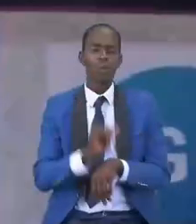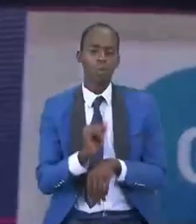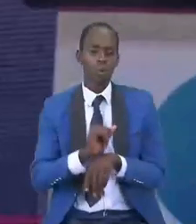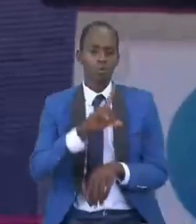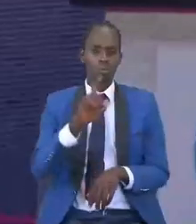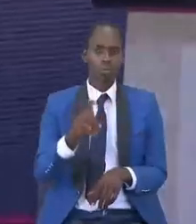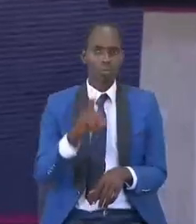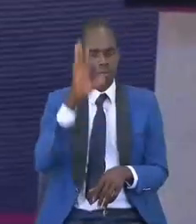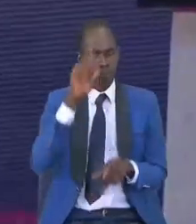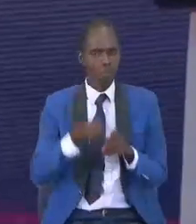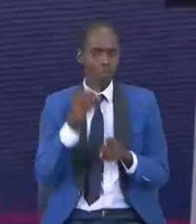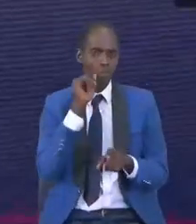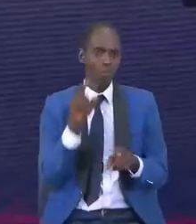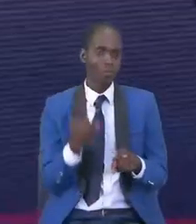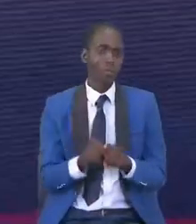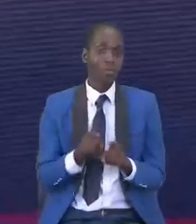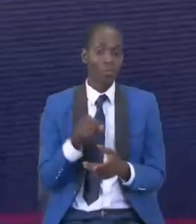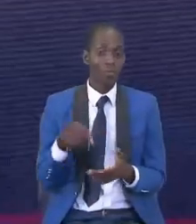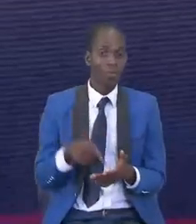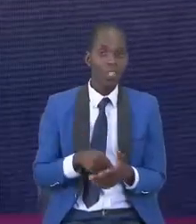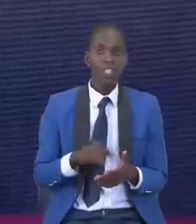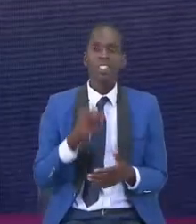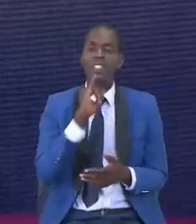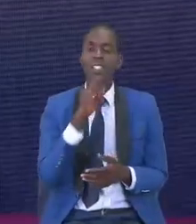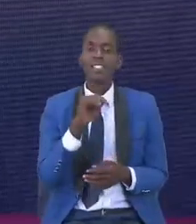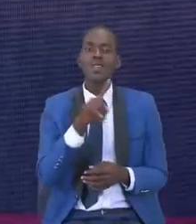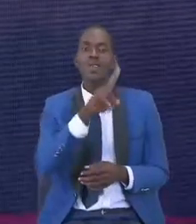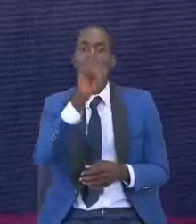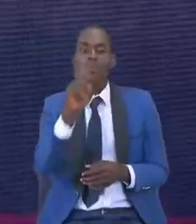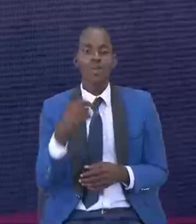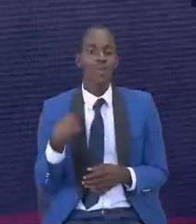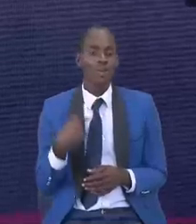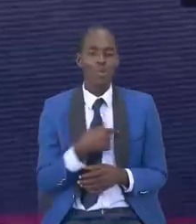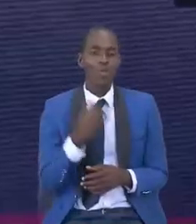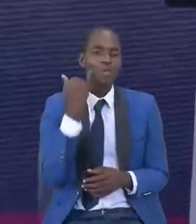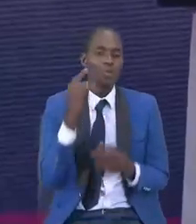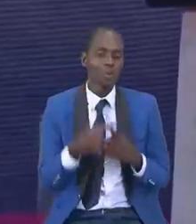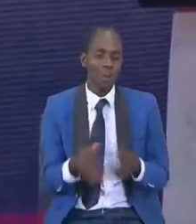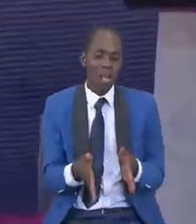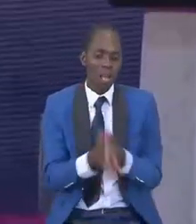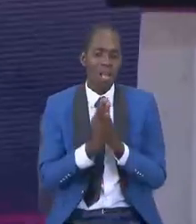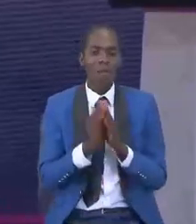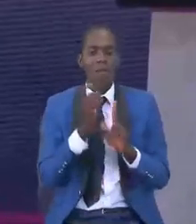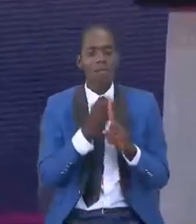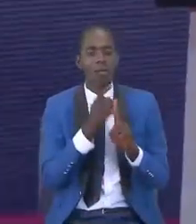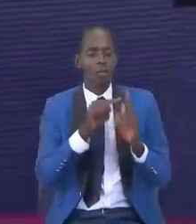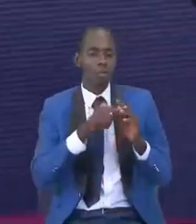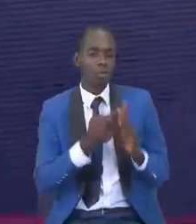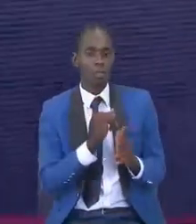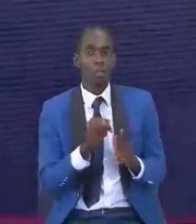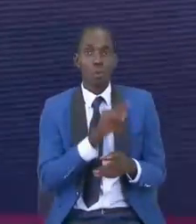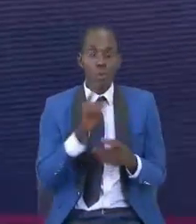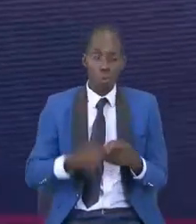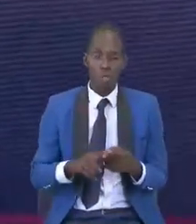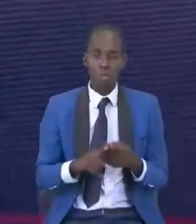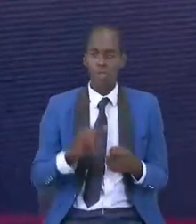ministres, ça c'est des questions que nous devrions poser au début. Quand Jonas est venu, un étranger, quand